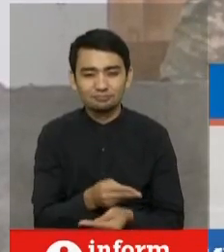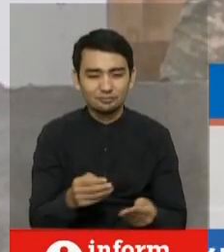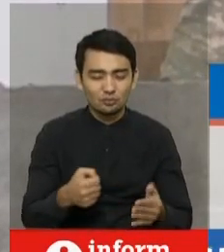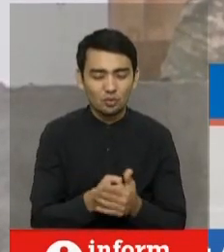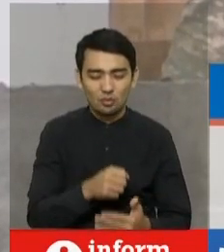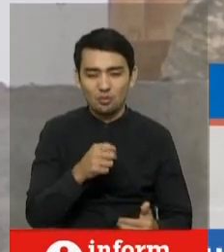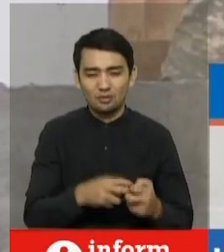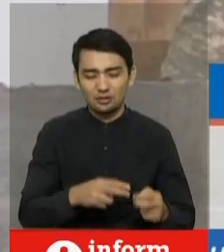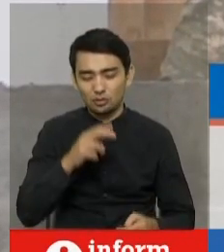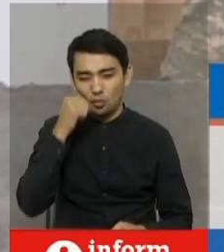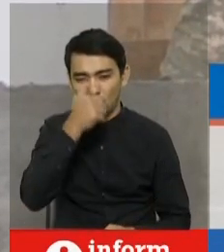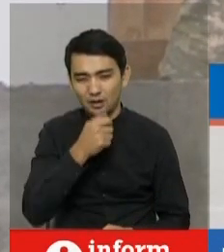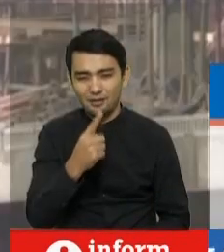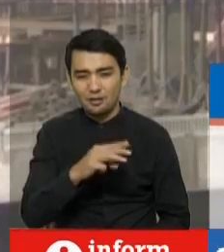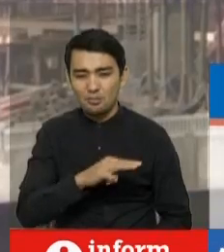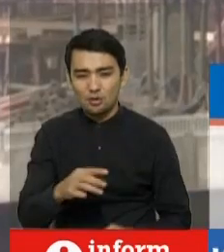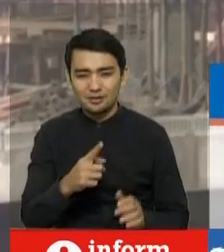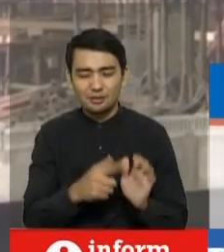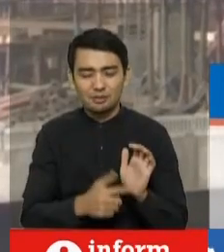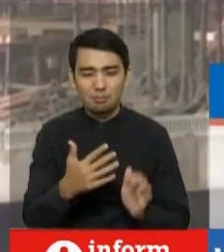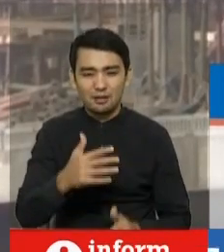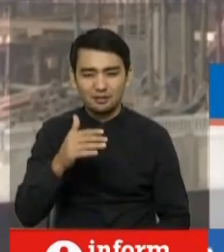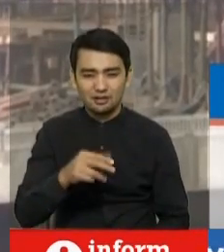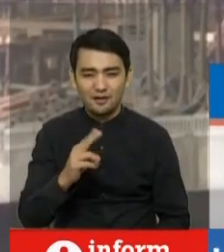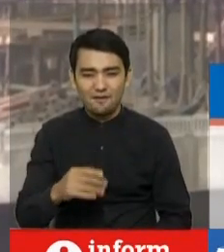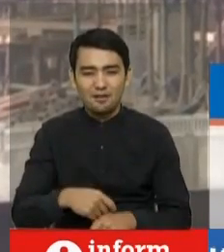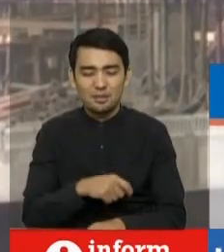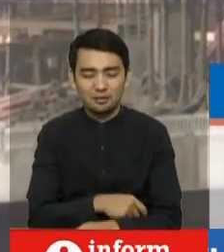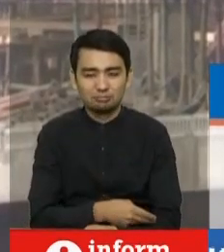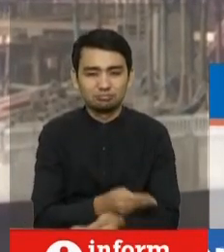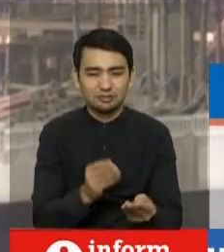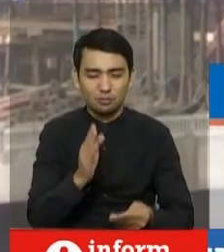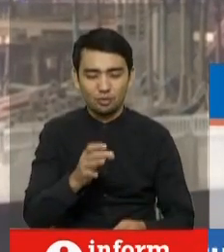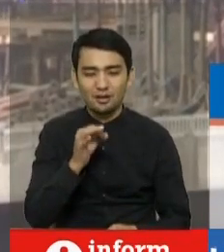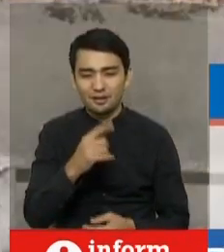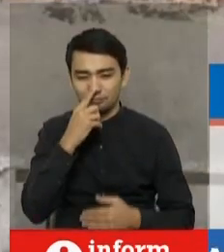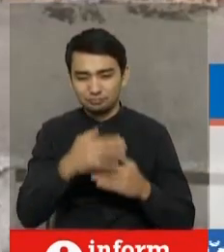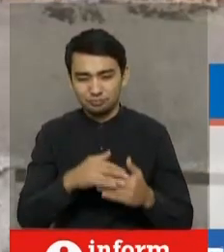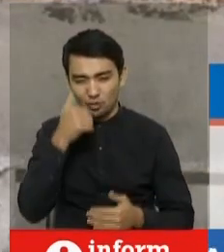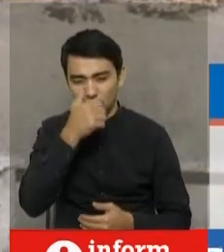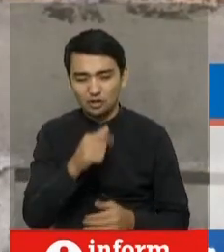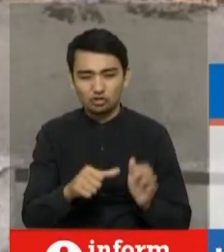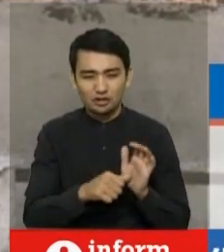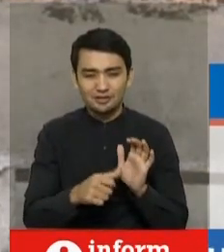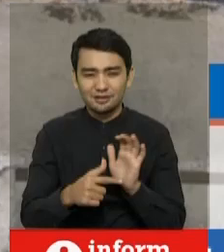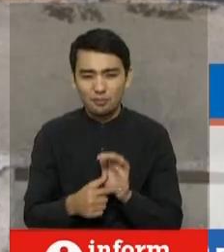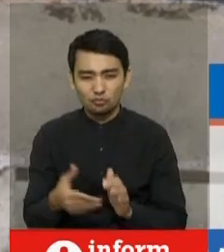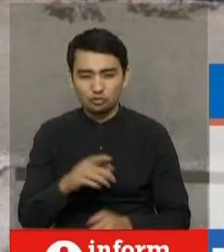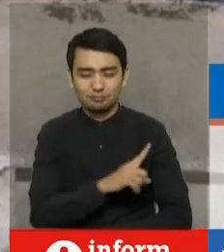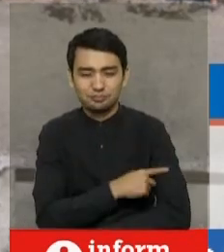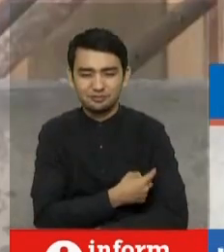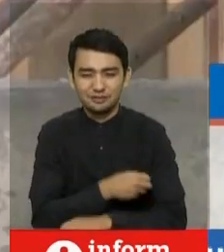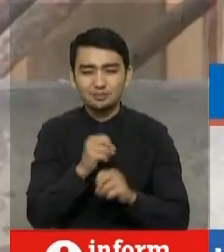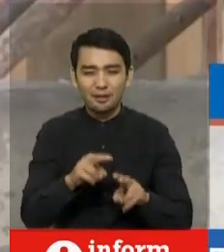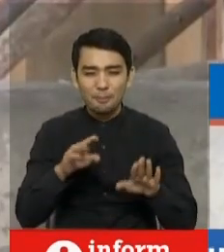дейін 1 миллион 75 мың шаршы метр тұрғын үй пайдалануға беріледі деді әкім. Ал алдағы жылы 6 жеке медицина орталығы, 200 орындық